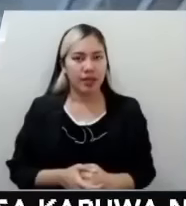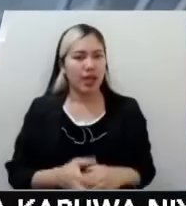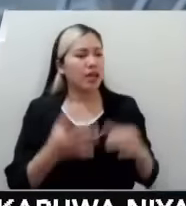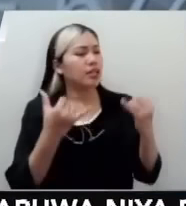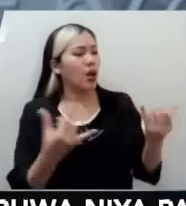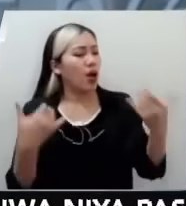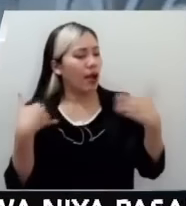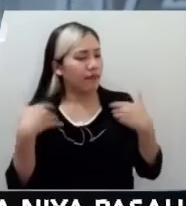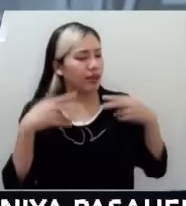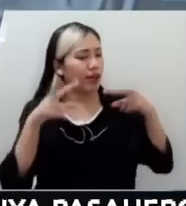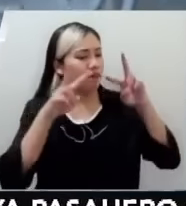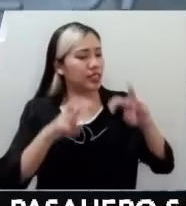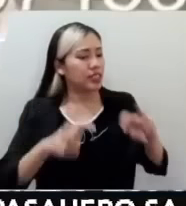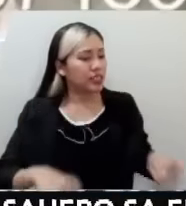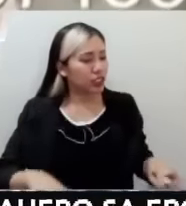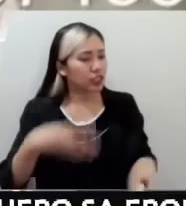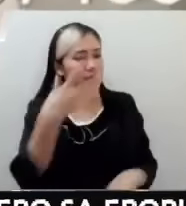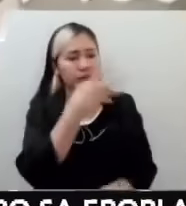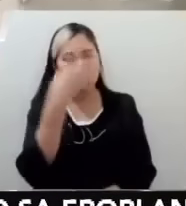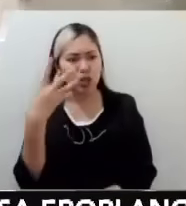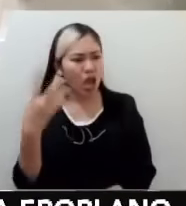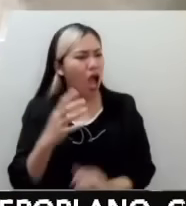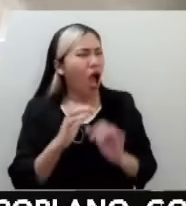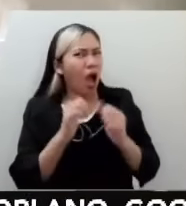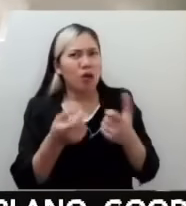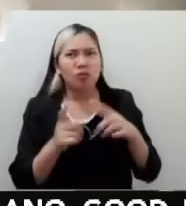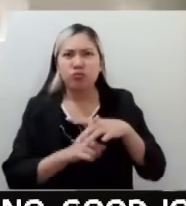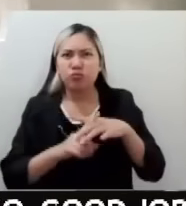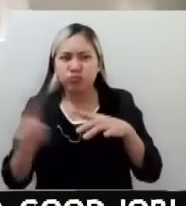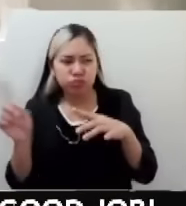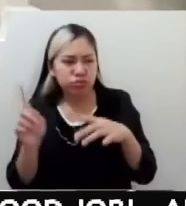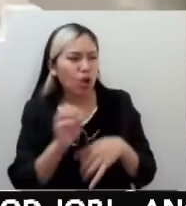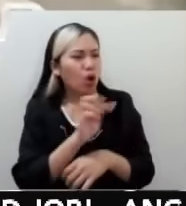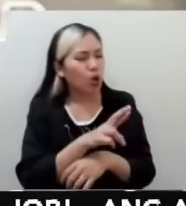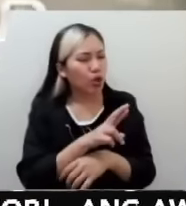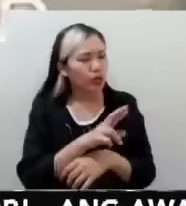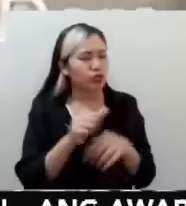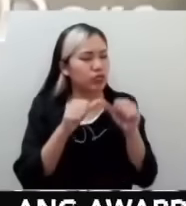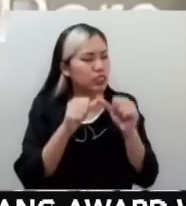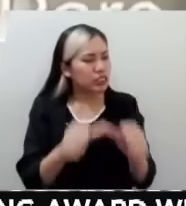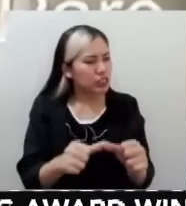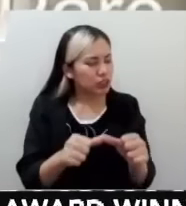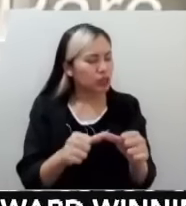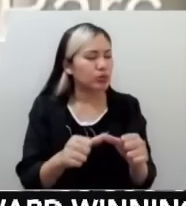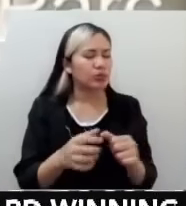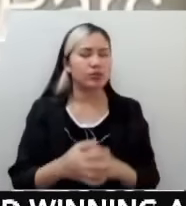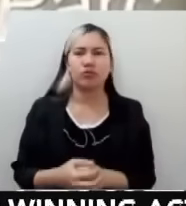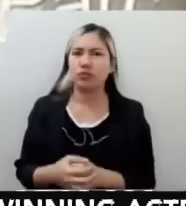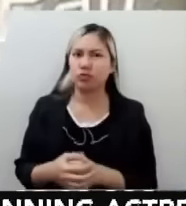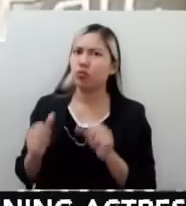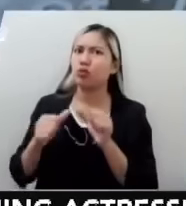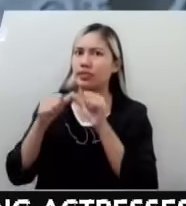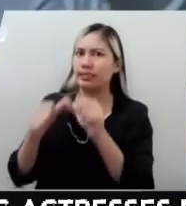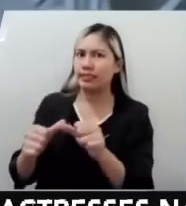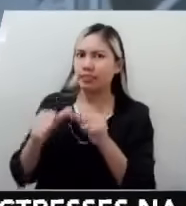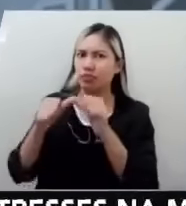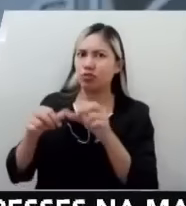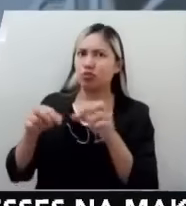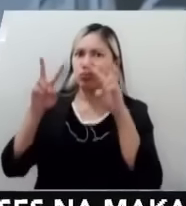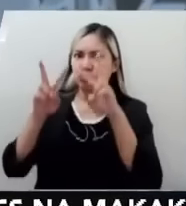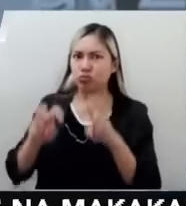paano nga siya nakalusot or ongoing na po ito? Ongoing po ito, hindi po titigil to. Actually, malaking piece of the puzzle ang pagkakahuli po